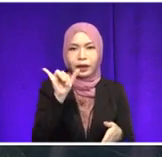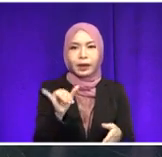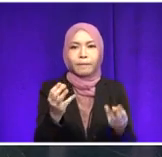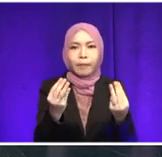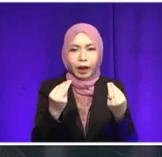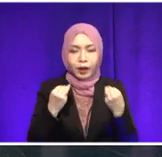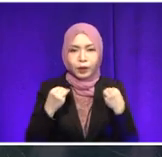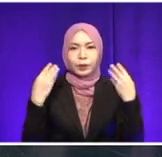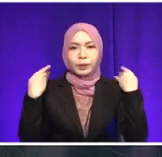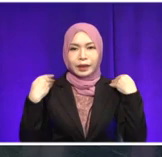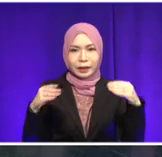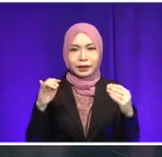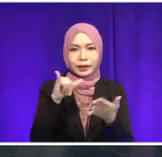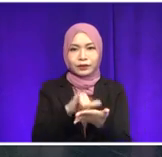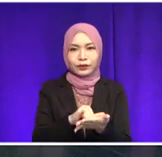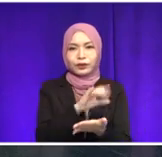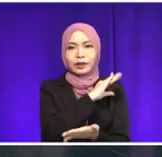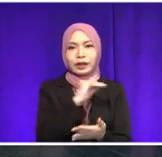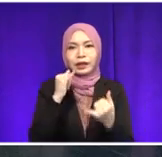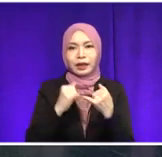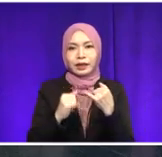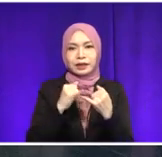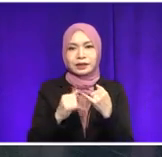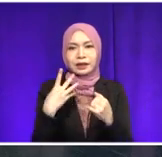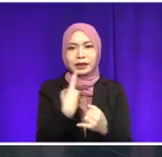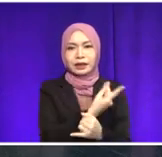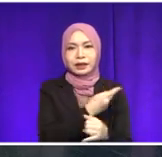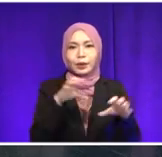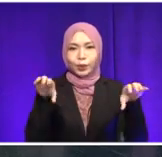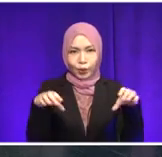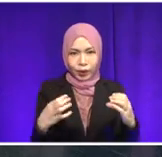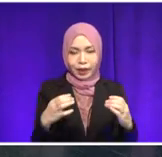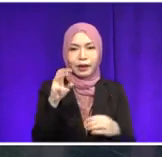atau model untuk kita buat pengujian model